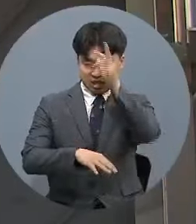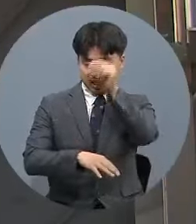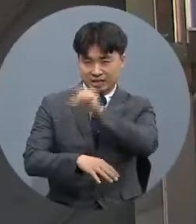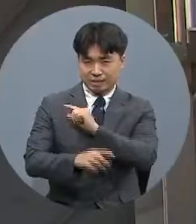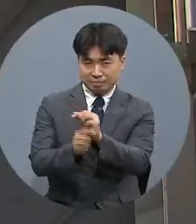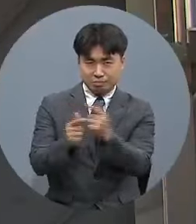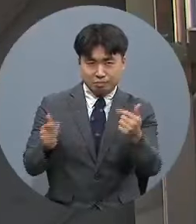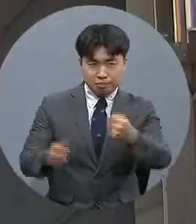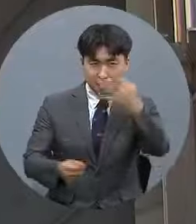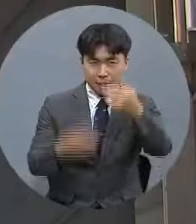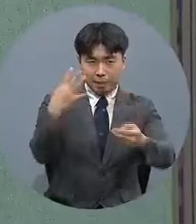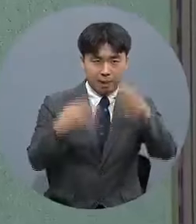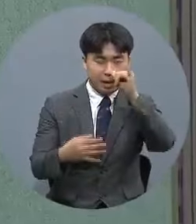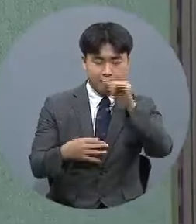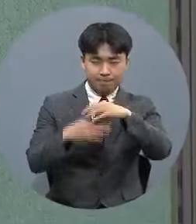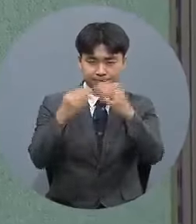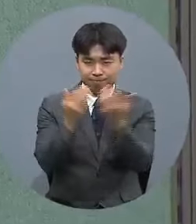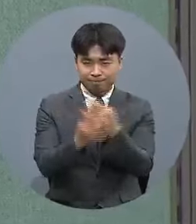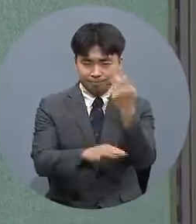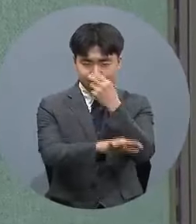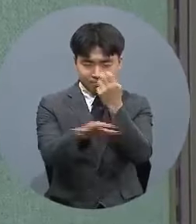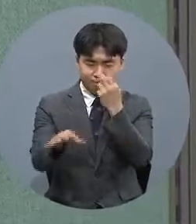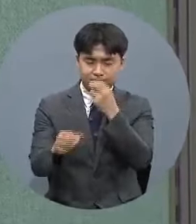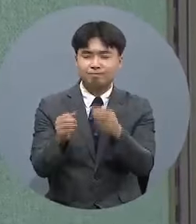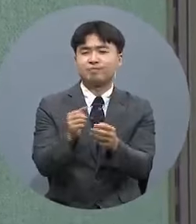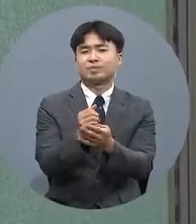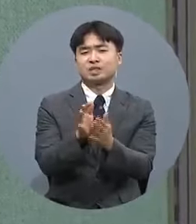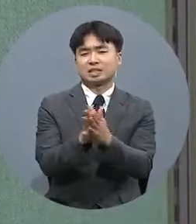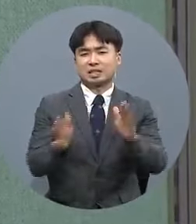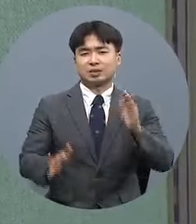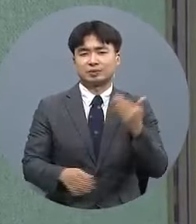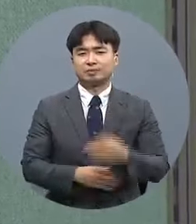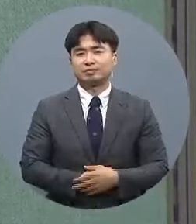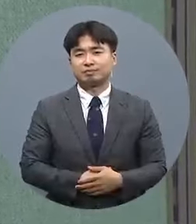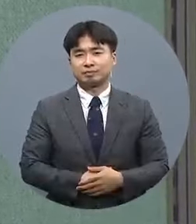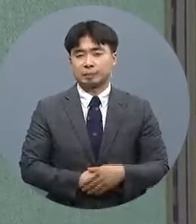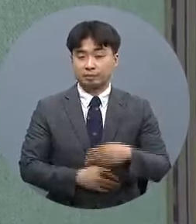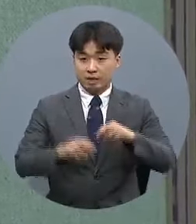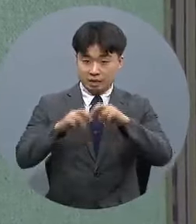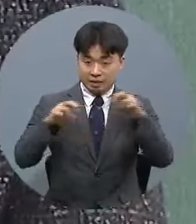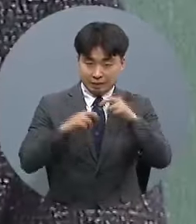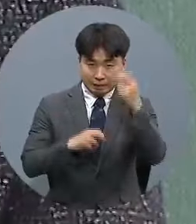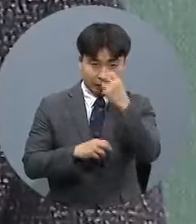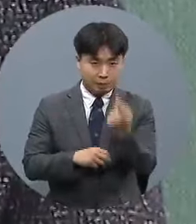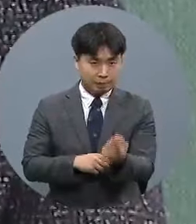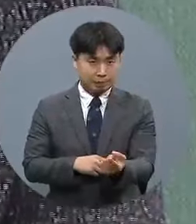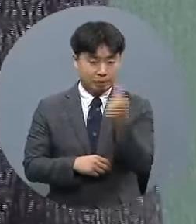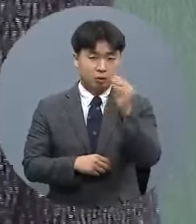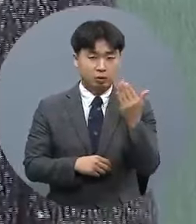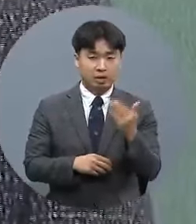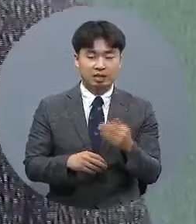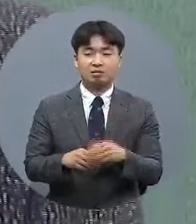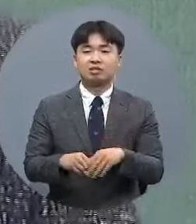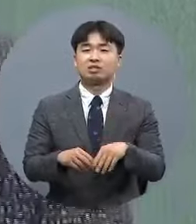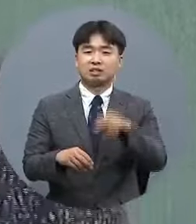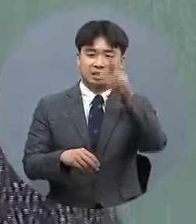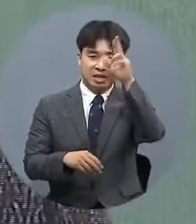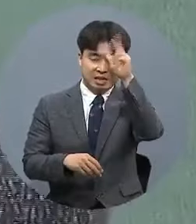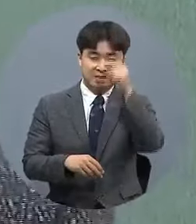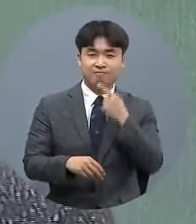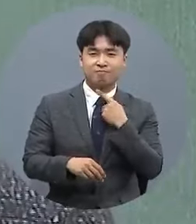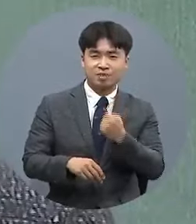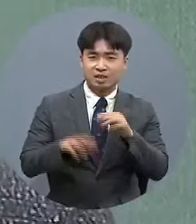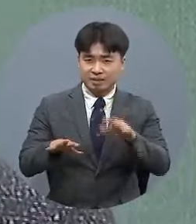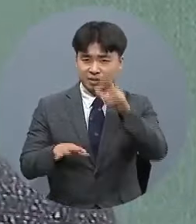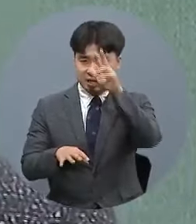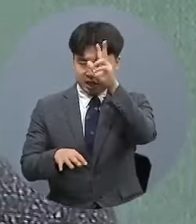알려져 수사 대상이 더 많아질 가능성도 있습니다 수색으로 로 속도를 내게 될 것으로 보이는 전현직 경찰관의 부당한 거래에